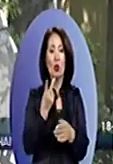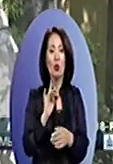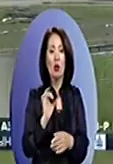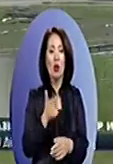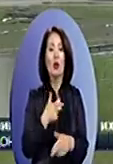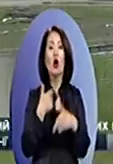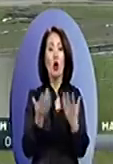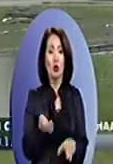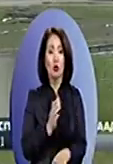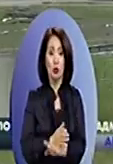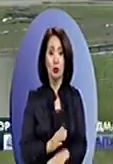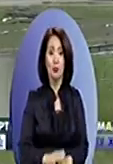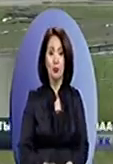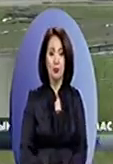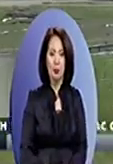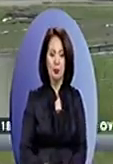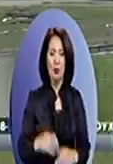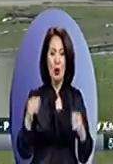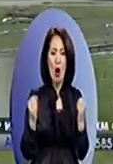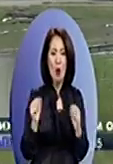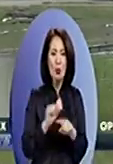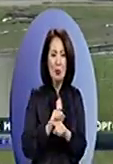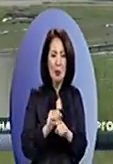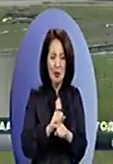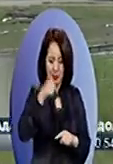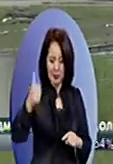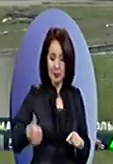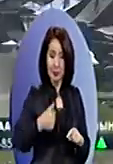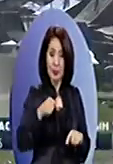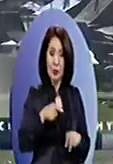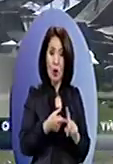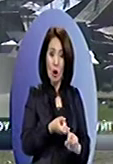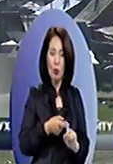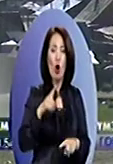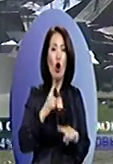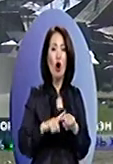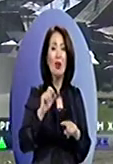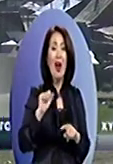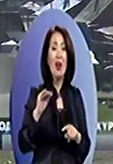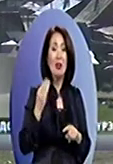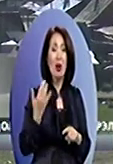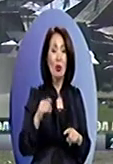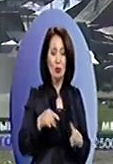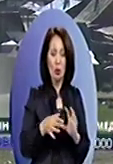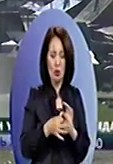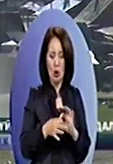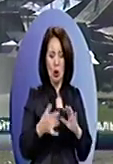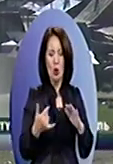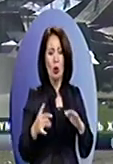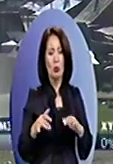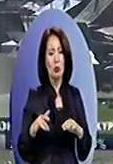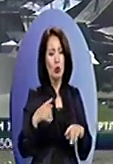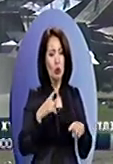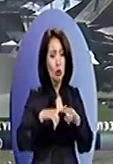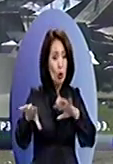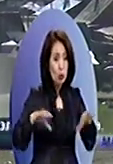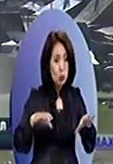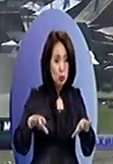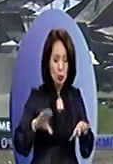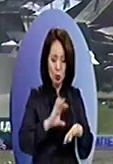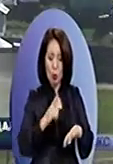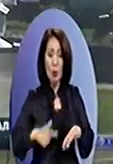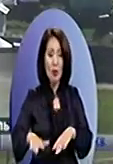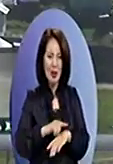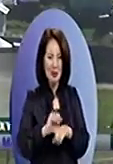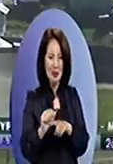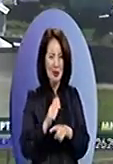байгаа. Үйлчлэлтийн бэлтгэл ажлыг хангах хүрээнд хөдөө аж ахуйн салбраас гадна суурин газрын бэлтгэл ажлыг сайн хангахын чухал гэдгийг улсын онцгой